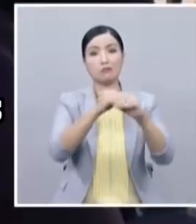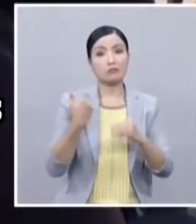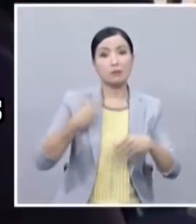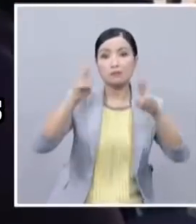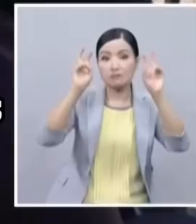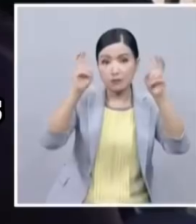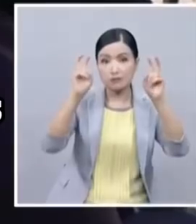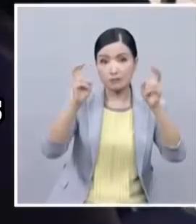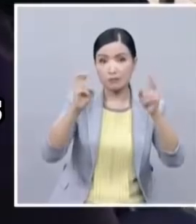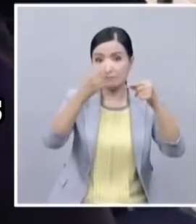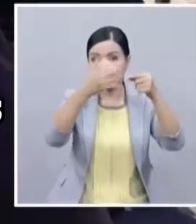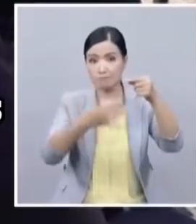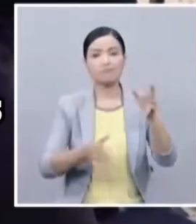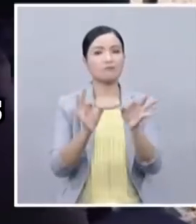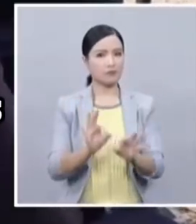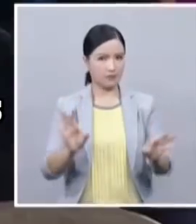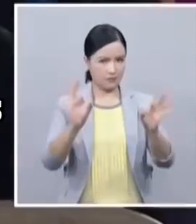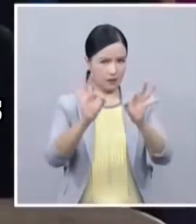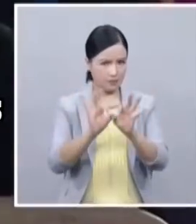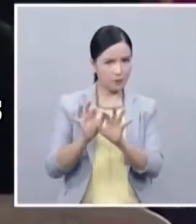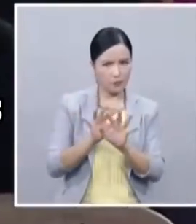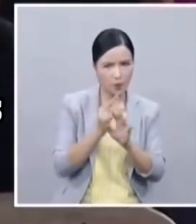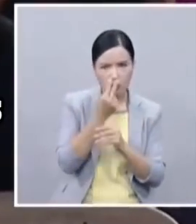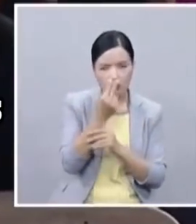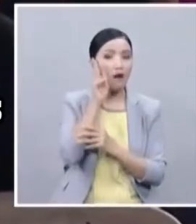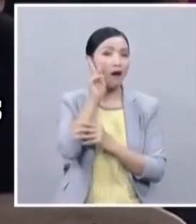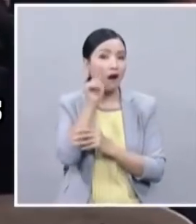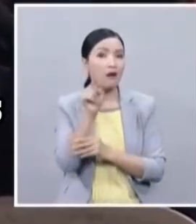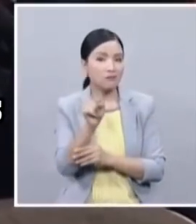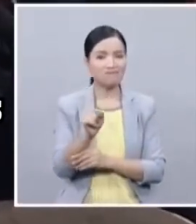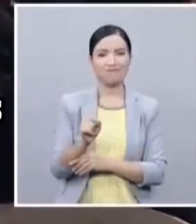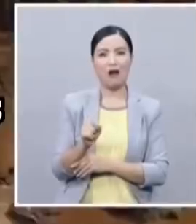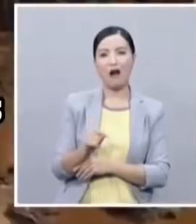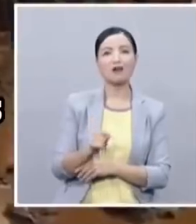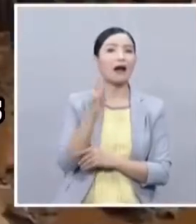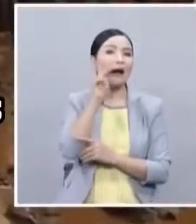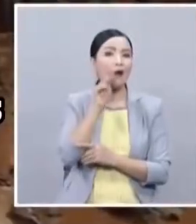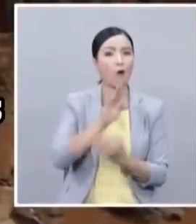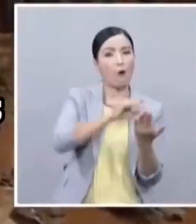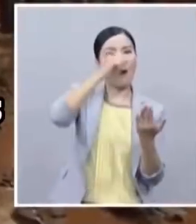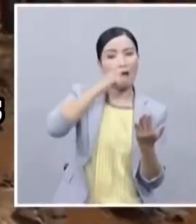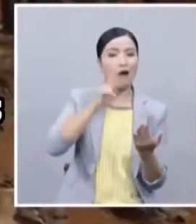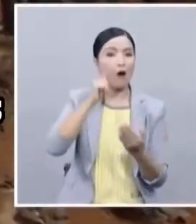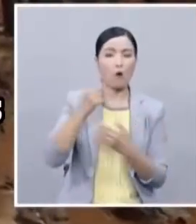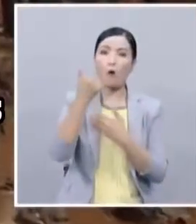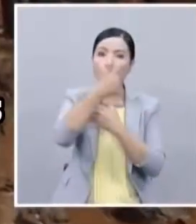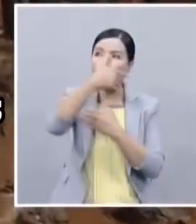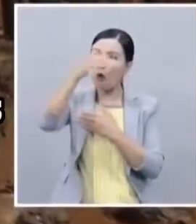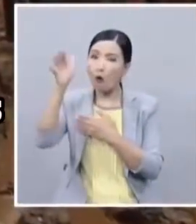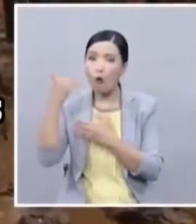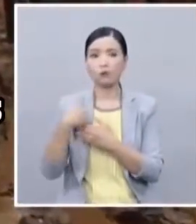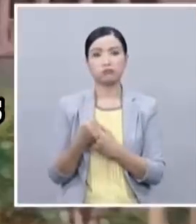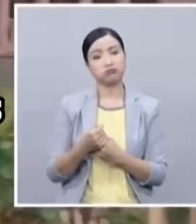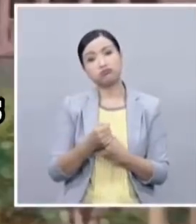ด็นนะที่สำคัญนะครับจากการติดตามข่าวสารจากสื่อต่างของไทยและสื่อต่างชาติแทบทุกสำนักรว